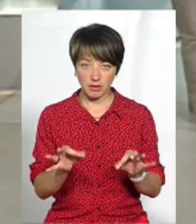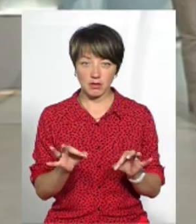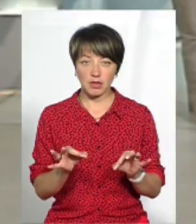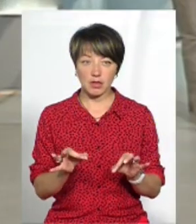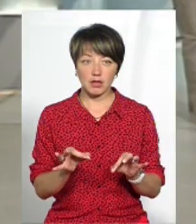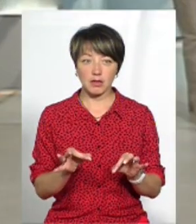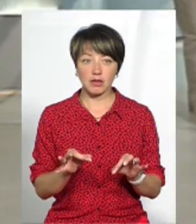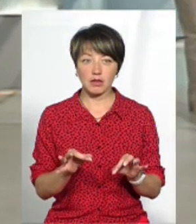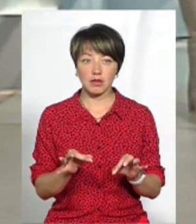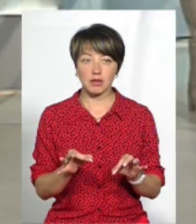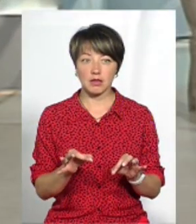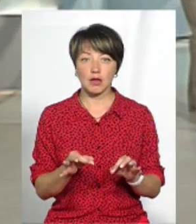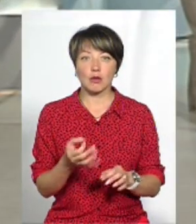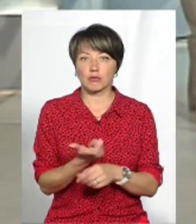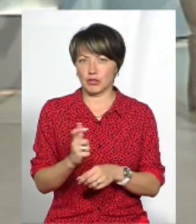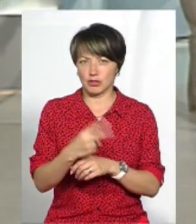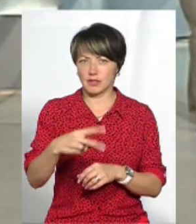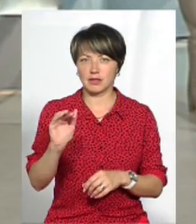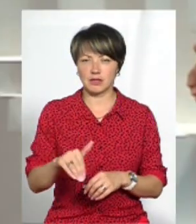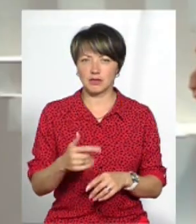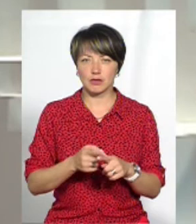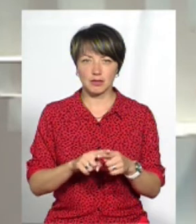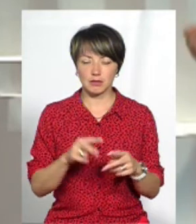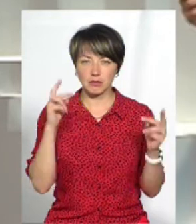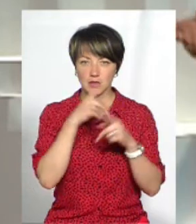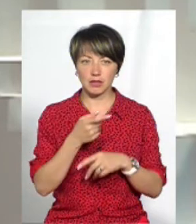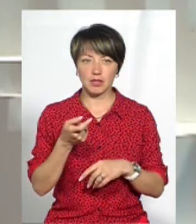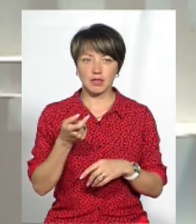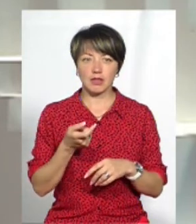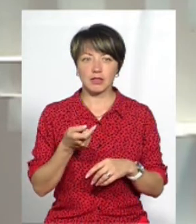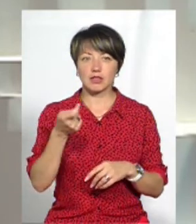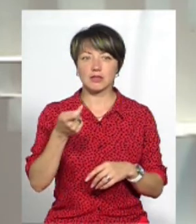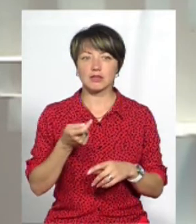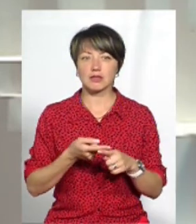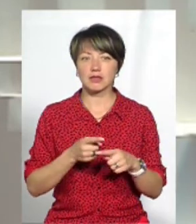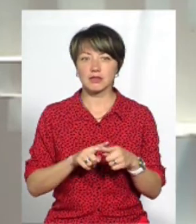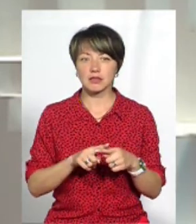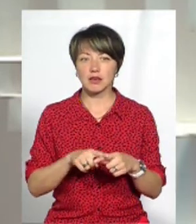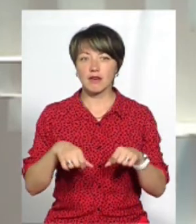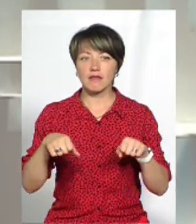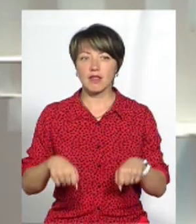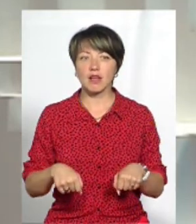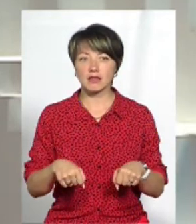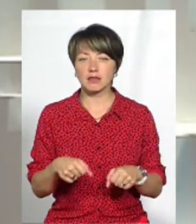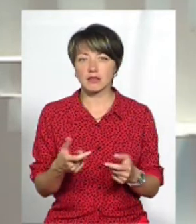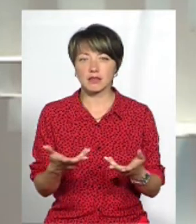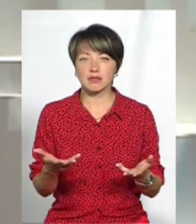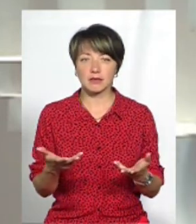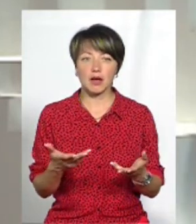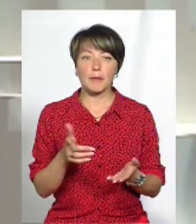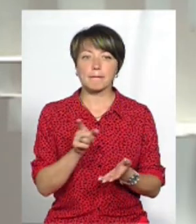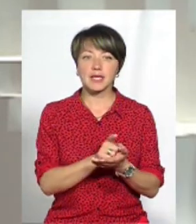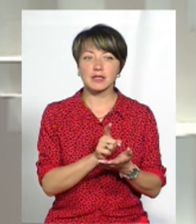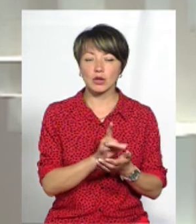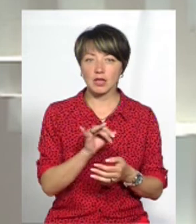Я думаю, що вона більше, ніж 20 тисяч гривень. І вона не належна, тому що дешева влада коштує дуже дорого. І повірте мені, як і